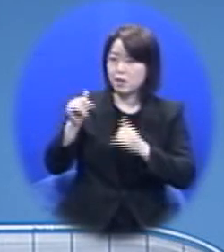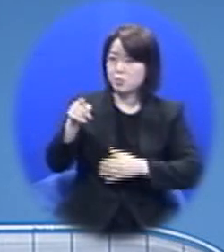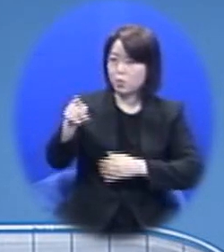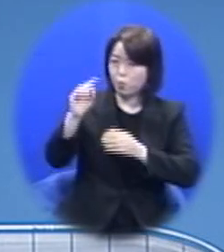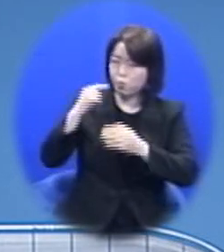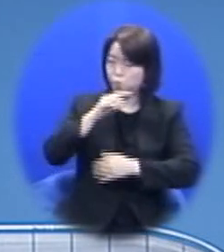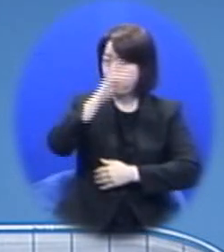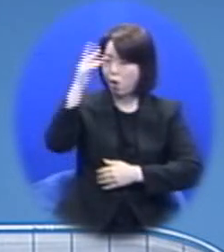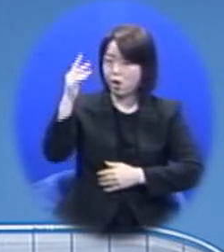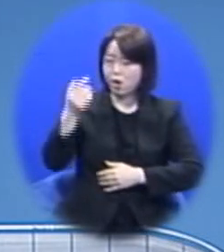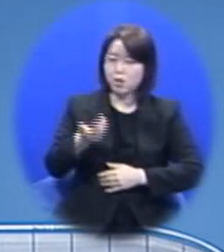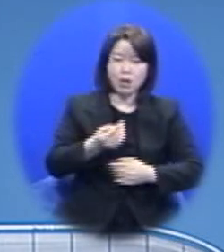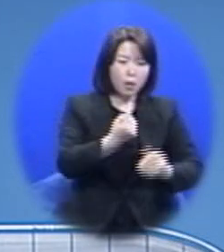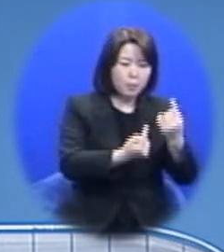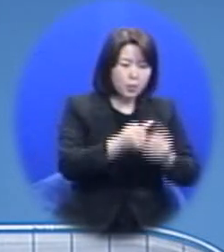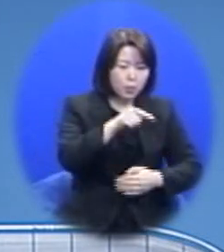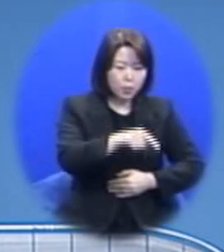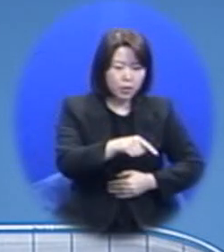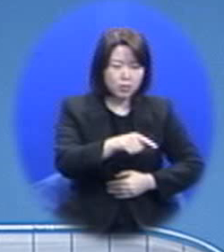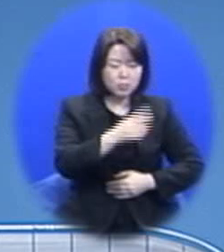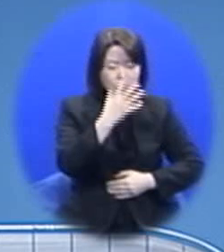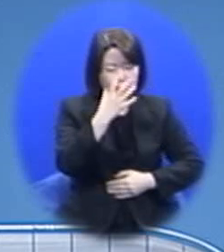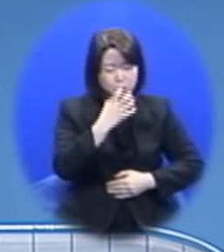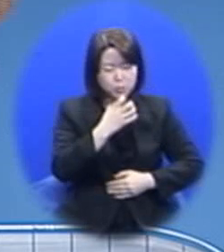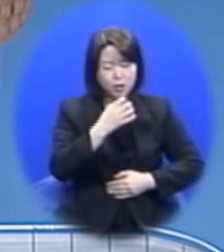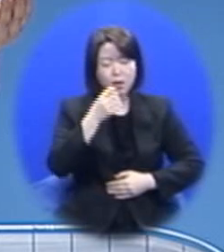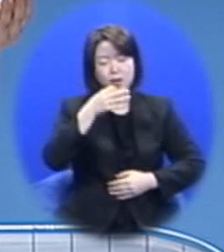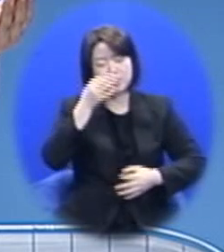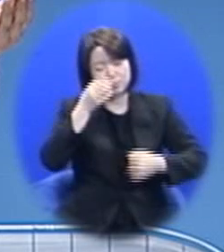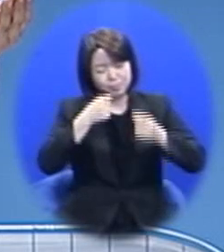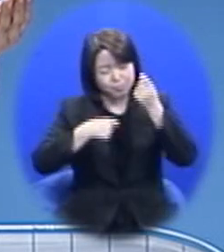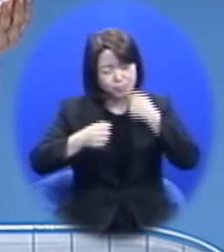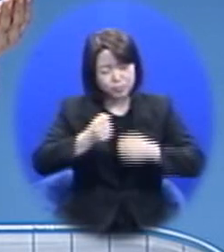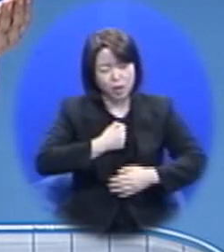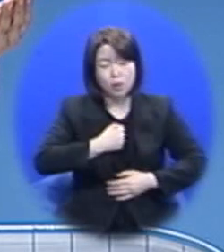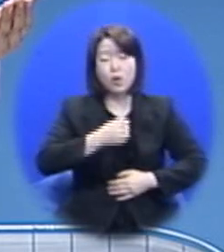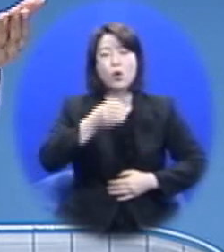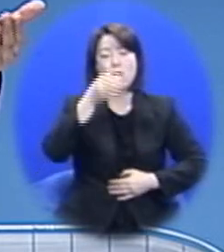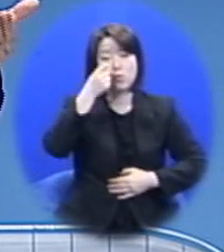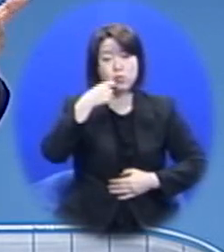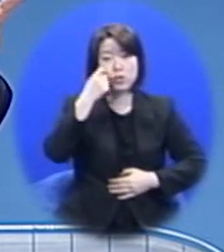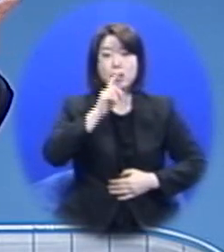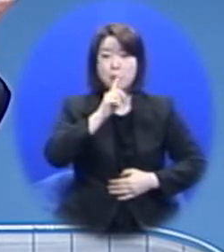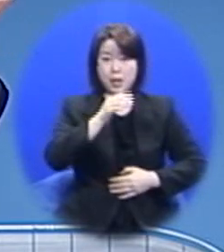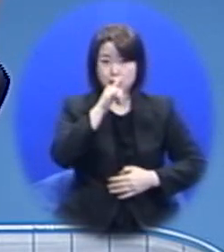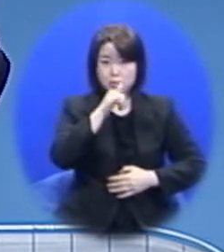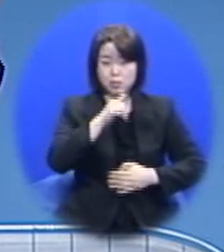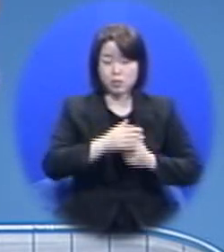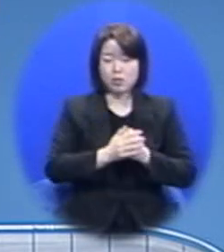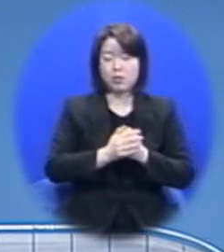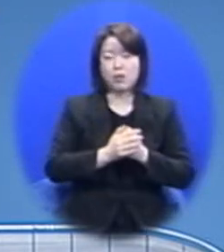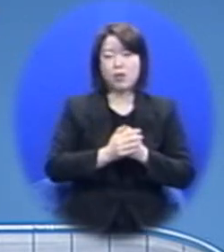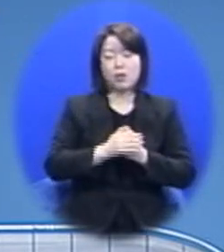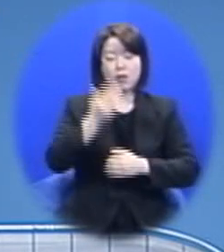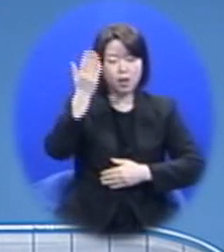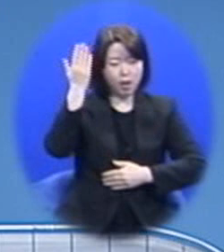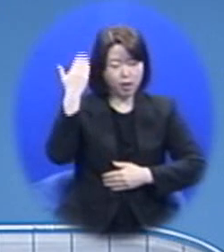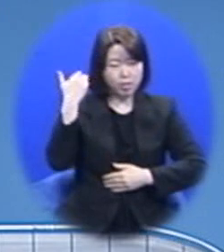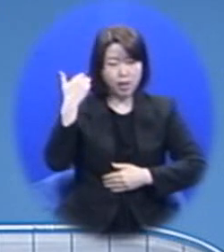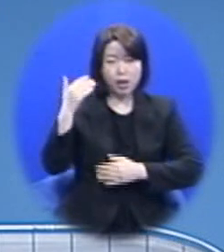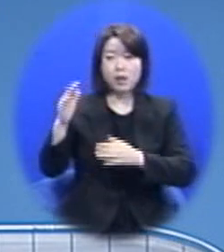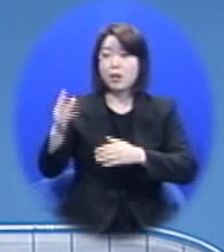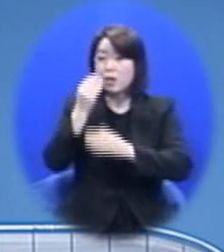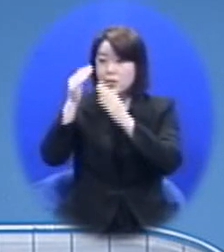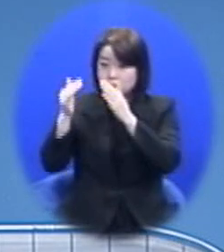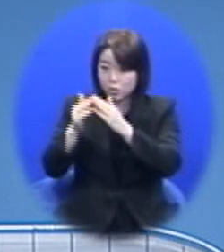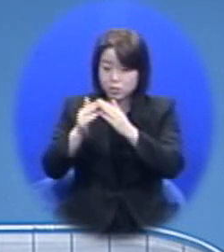울었다고 에스라서에는 말합니다. 너무 초라하니까. 예전에 보았던 솔로몬 성전과 지금